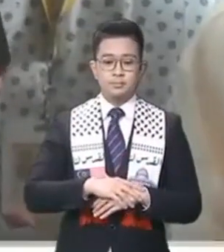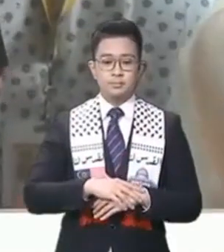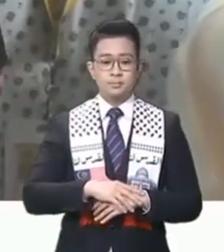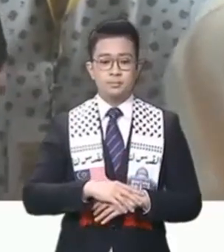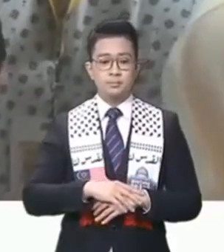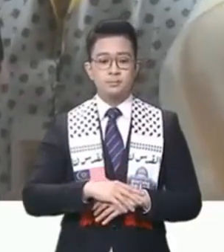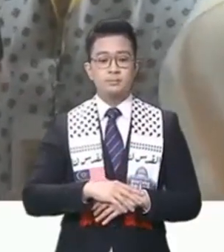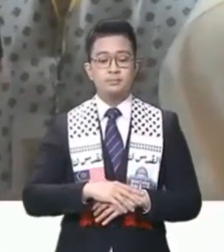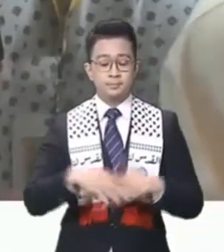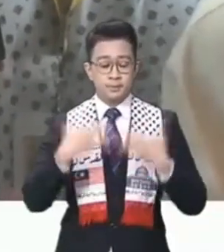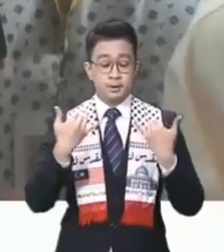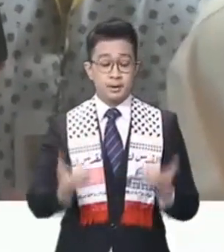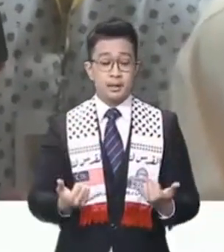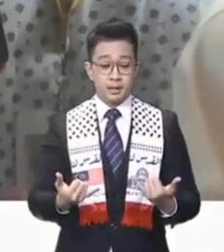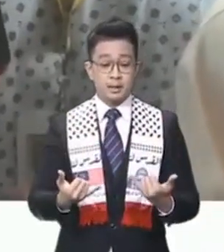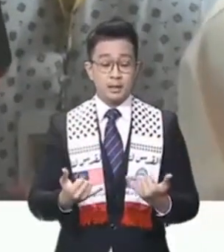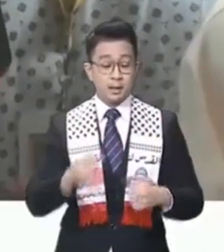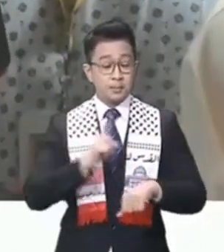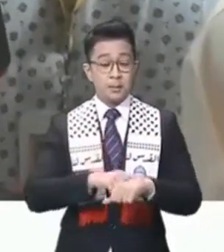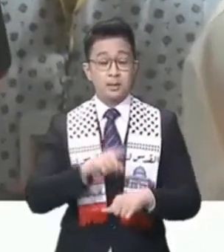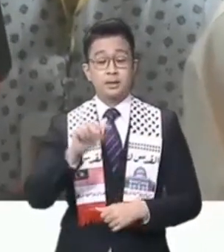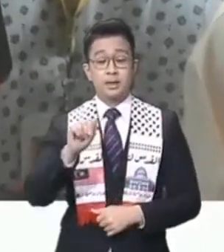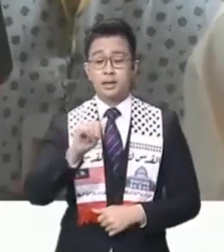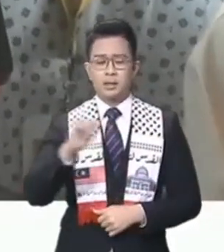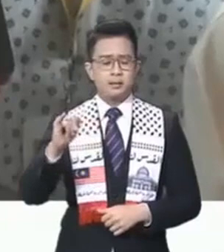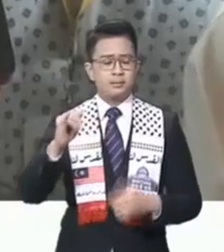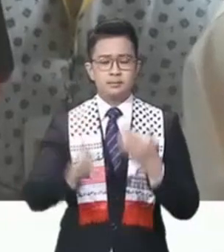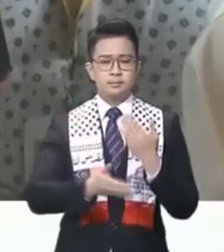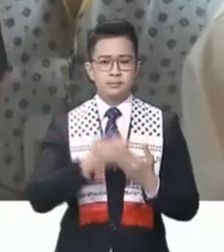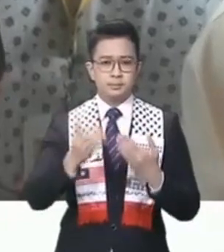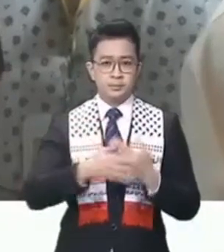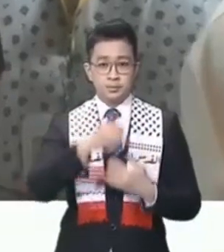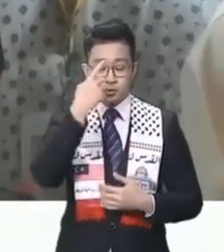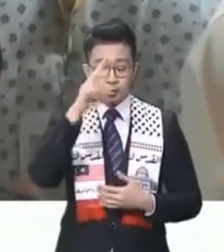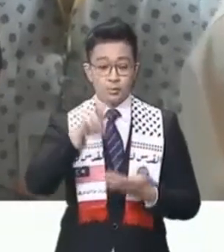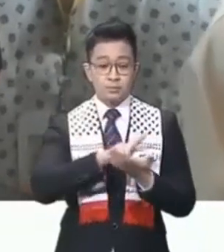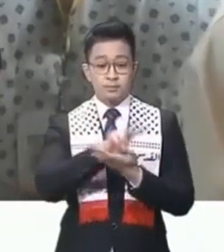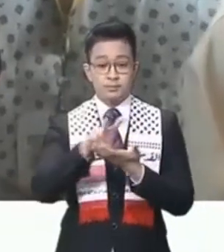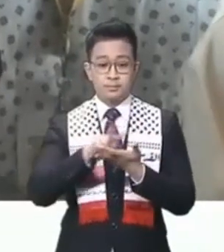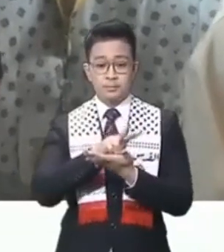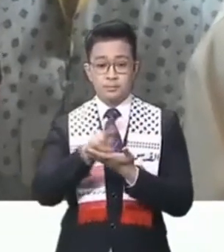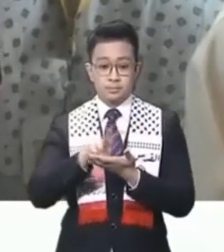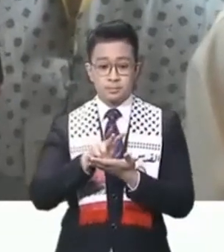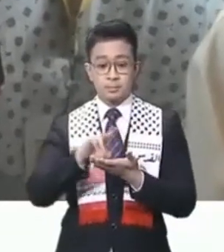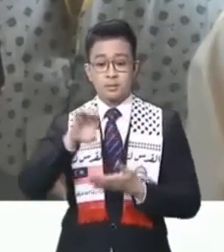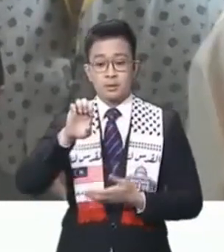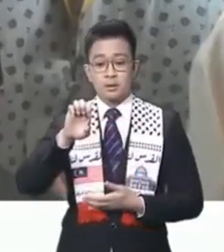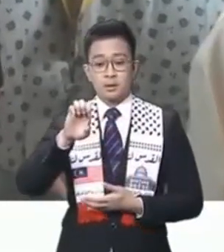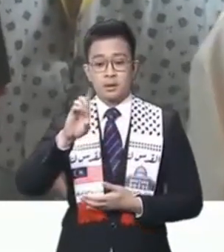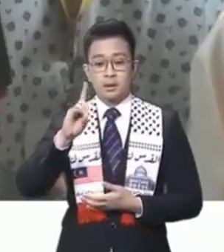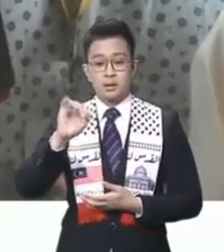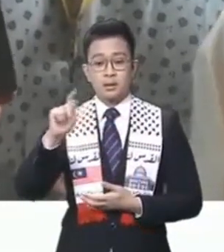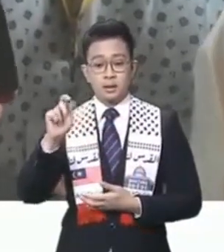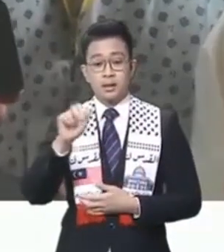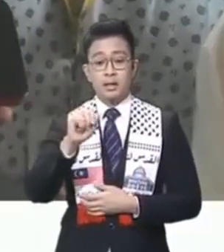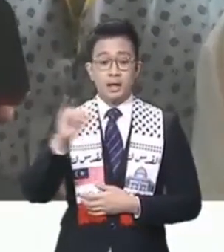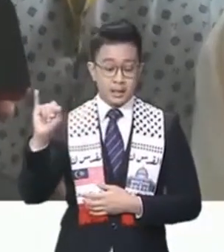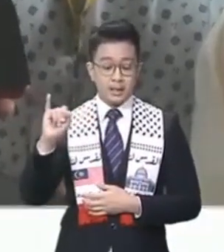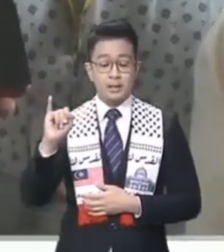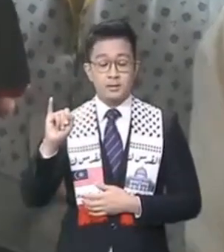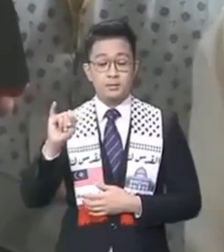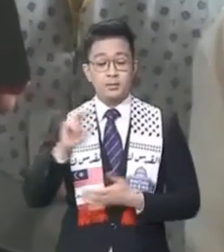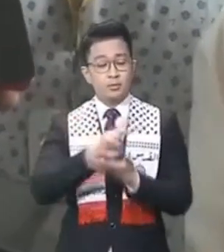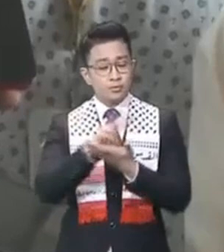undang-undang sekarang zaman Ai ini senang sahaja untuk buat video-video yang diedited olehlah ai yang guna pakai